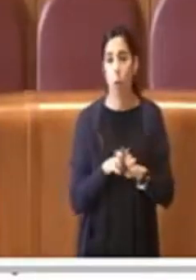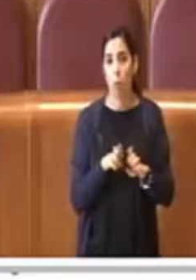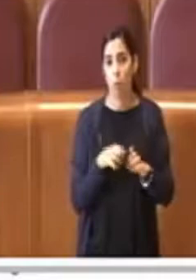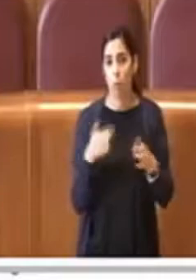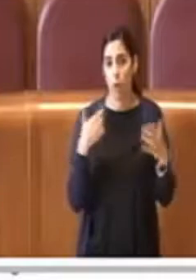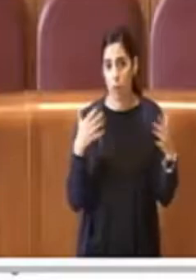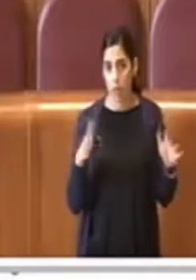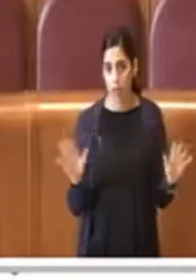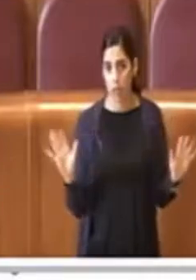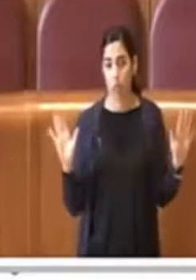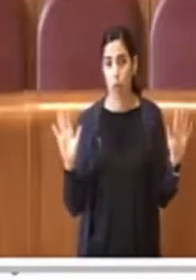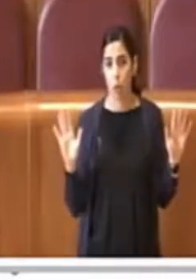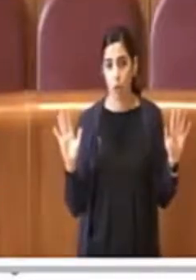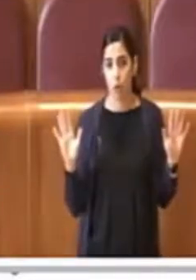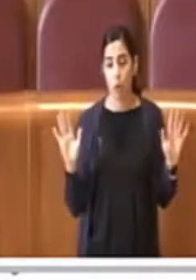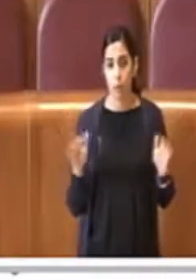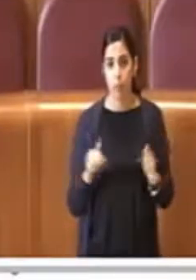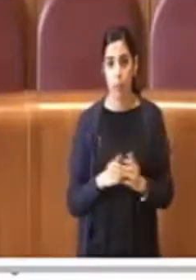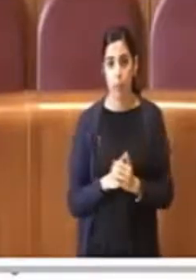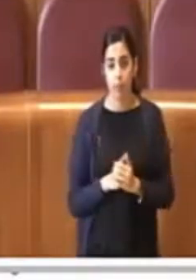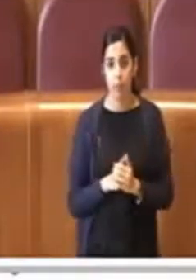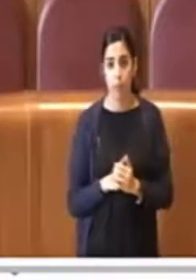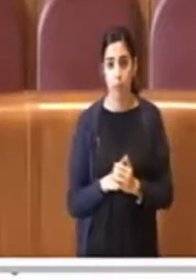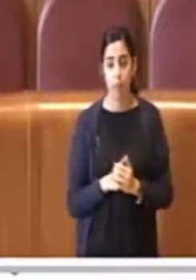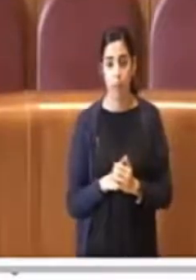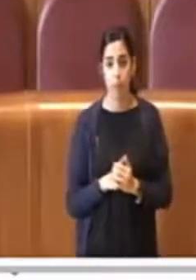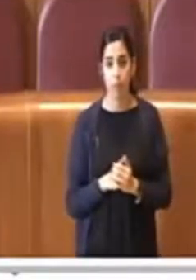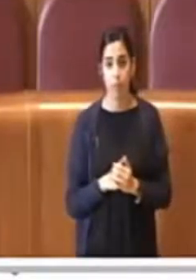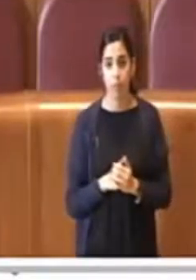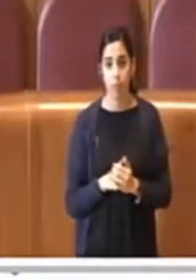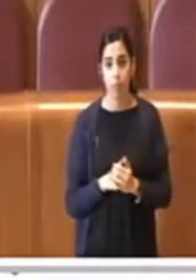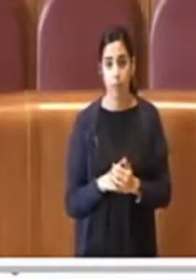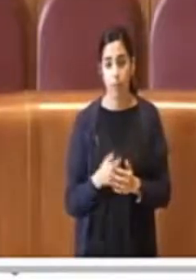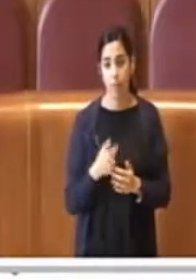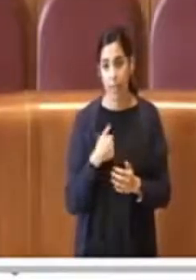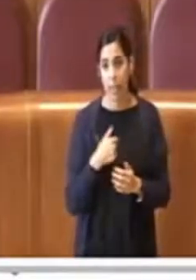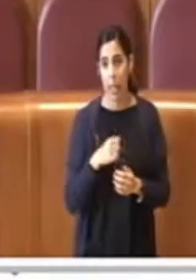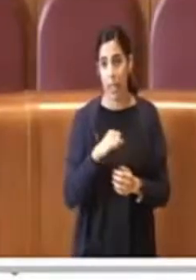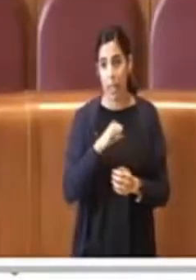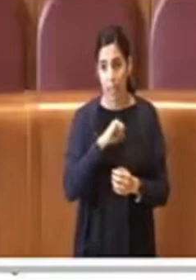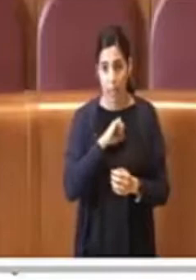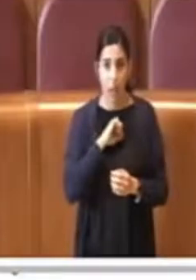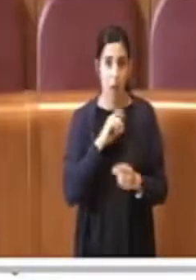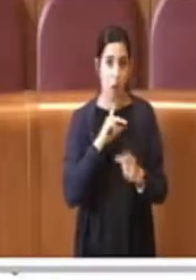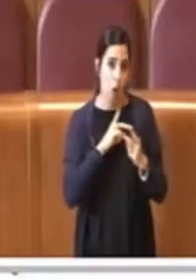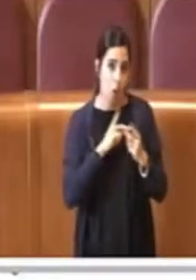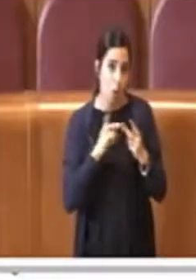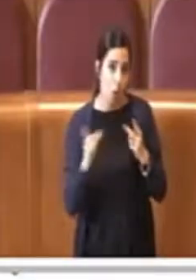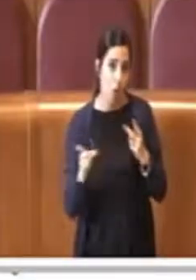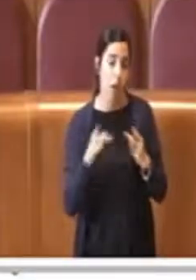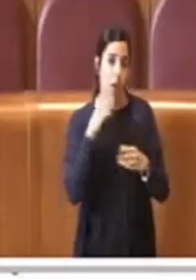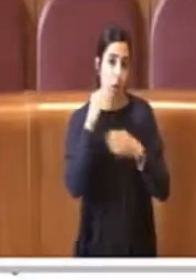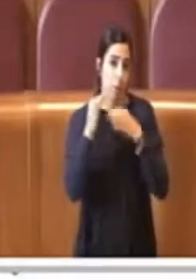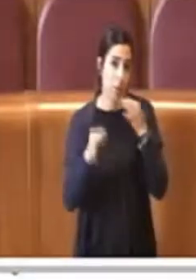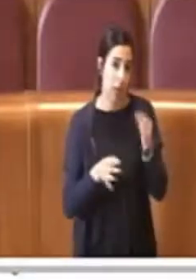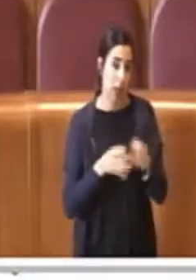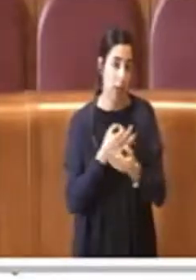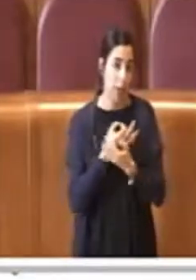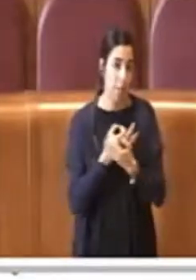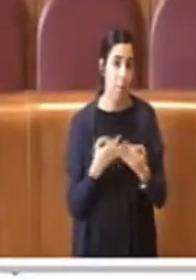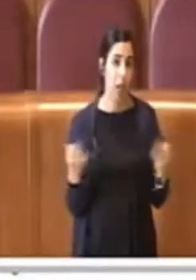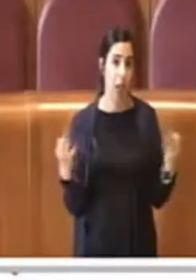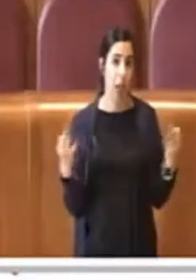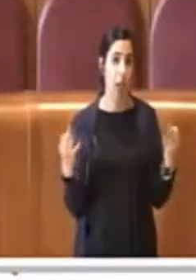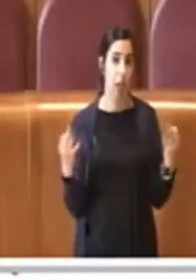Quindi ecco, il tema credo che sia stato, ho provato a centrarlo nel miglior modo possibile.